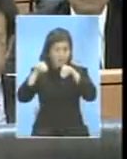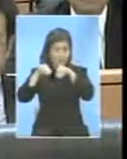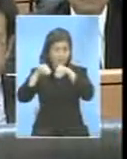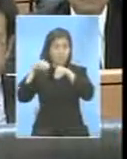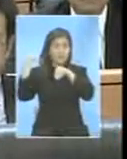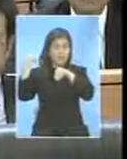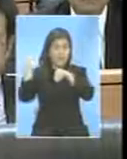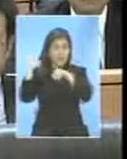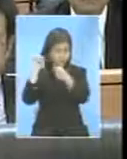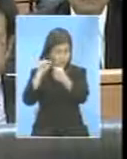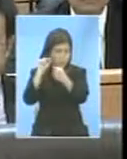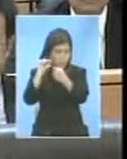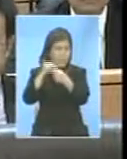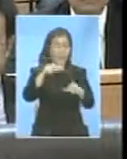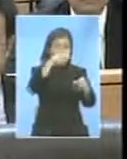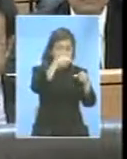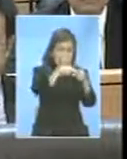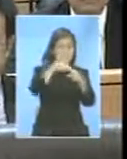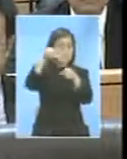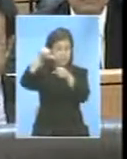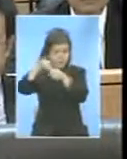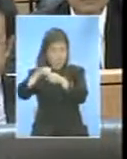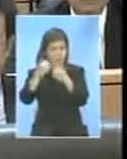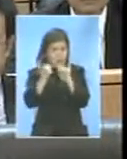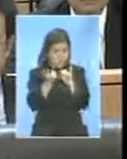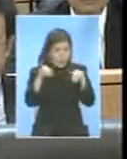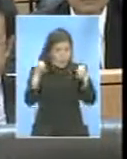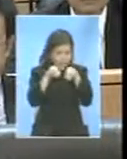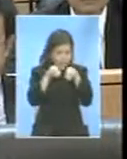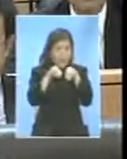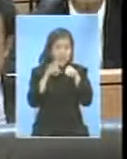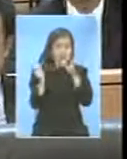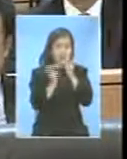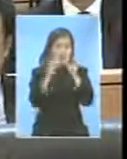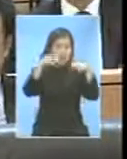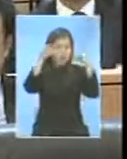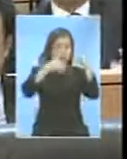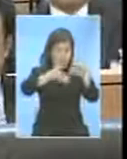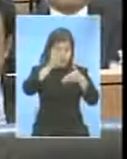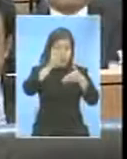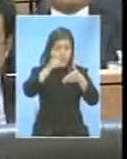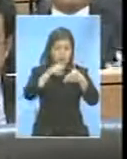ขอเน้นย้ำคำนี้นะครับน้ำมันและแก๊สตอนนี้กำลังจะได้สัมปทาน